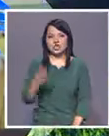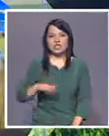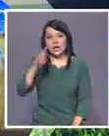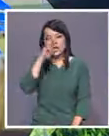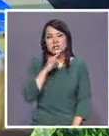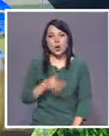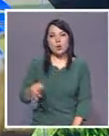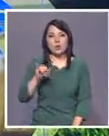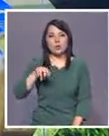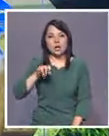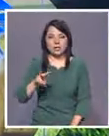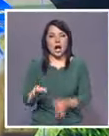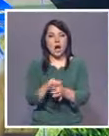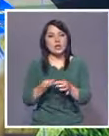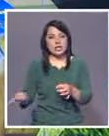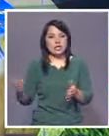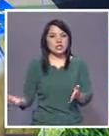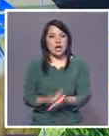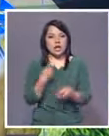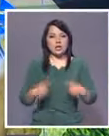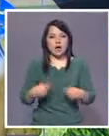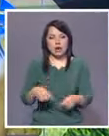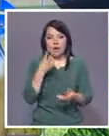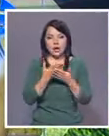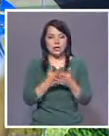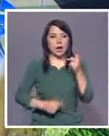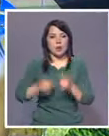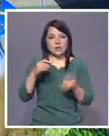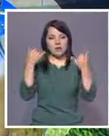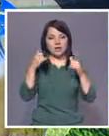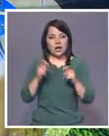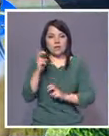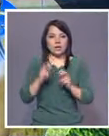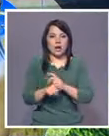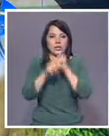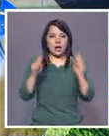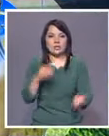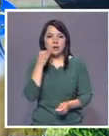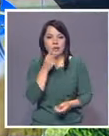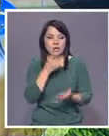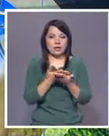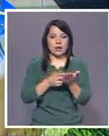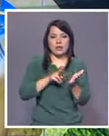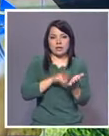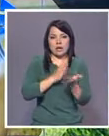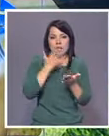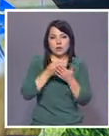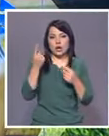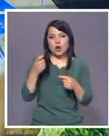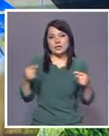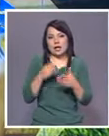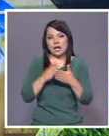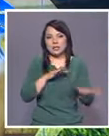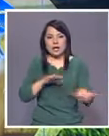Шығыс Қазақстан облысының Ұлан ауданында жаңа тауарлы сүт фермасы ашылды. Бұл елбасының жүз нақты қадамын жүзеге асыру аясында қолға алынған